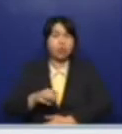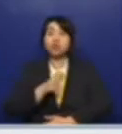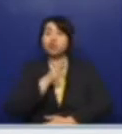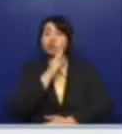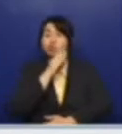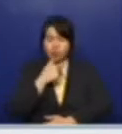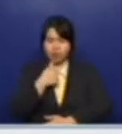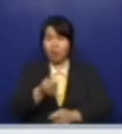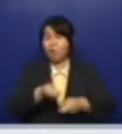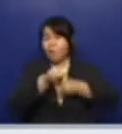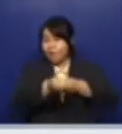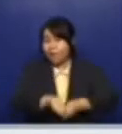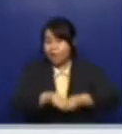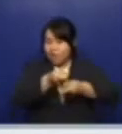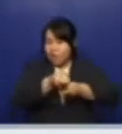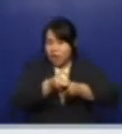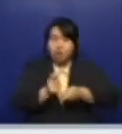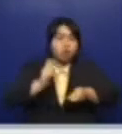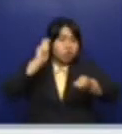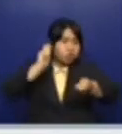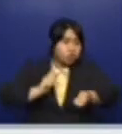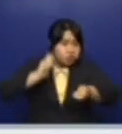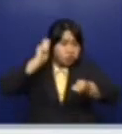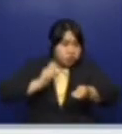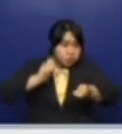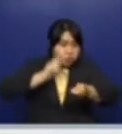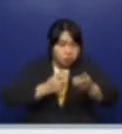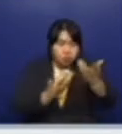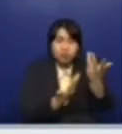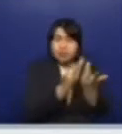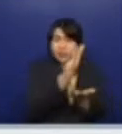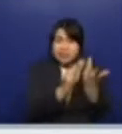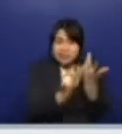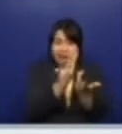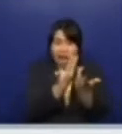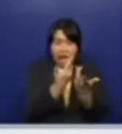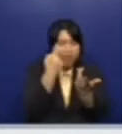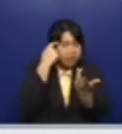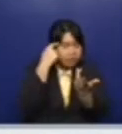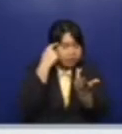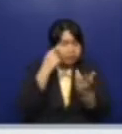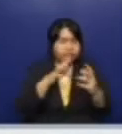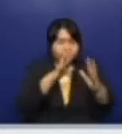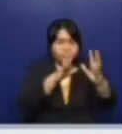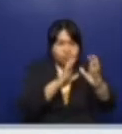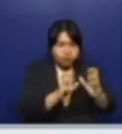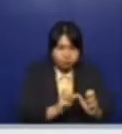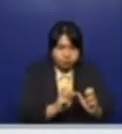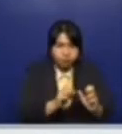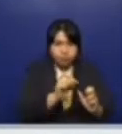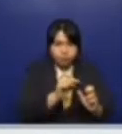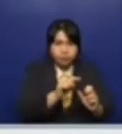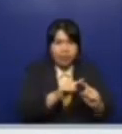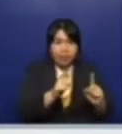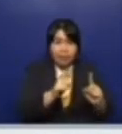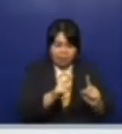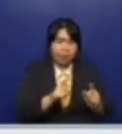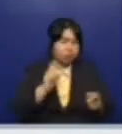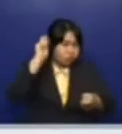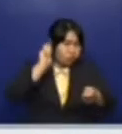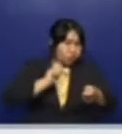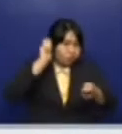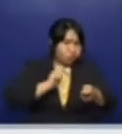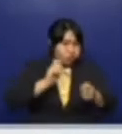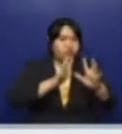ษตรแล้วก็เอายาฆ่าหญ้าเพื่อไม่ให้หญ้าเกิดเนี่ยมันก็จะไม่เกิดในช่วงนั้น